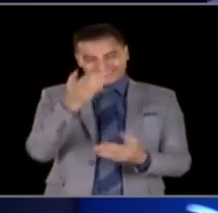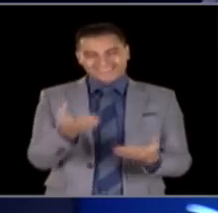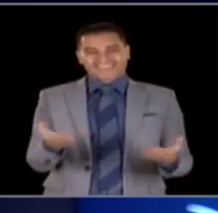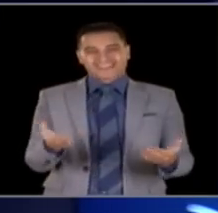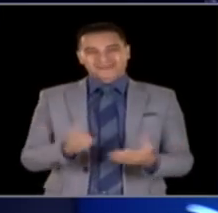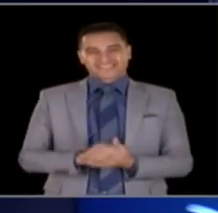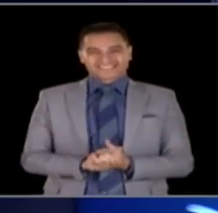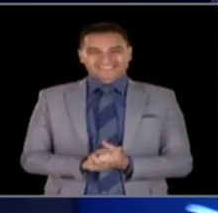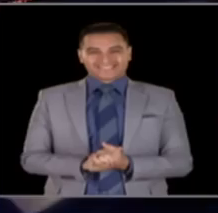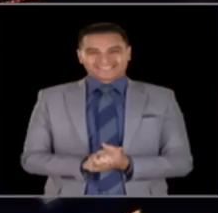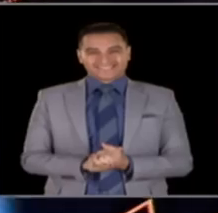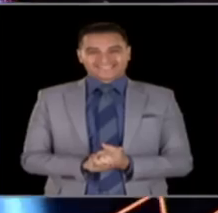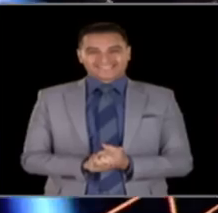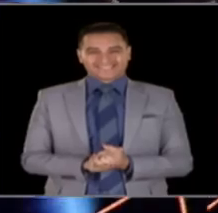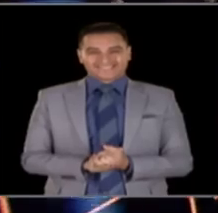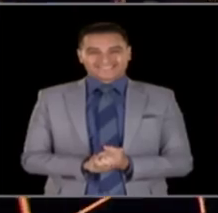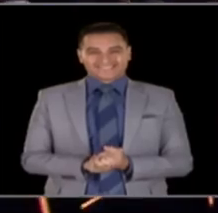برنامج العباقره.